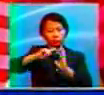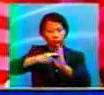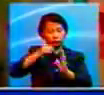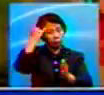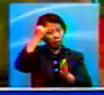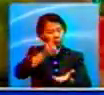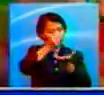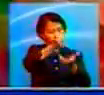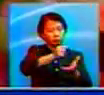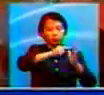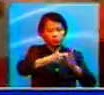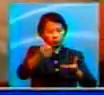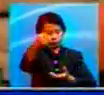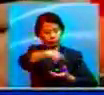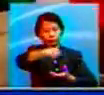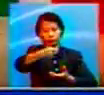ini.